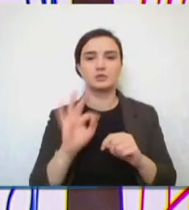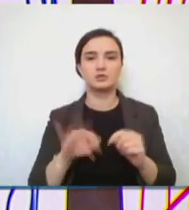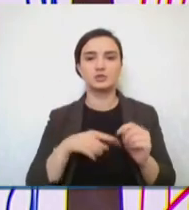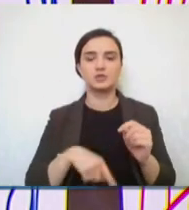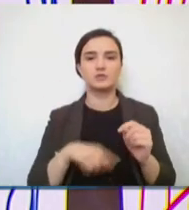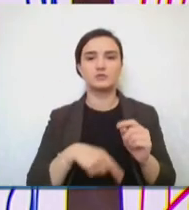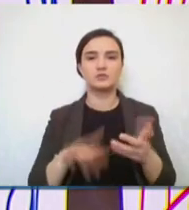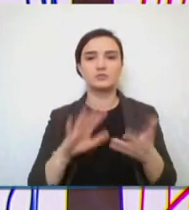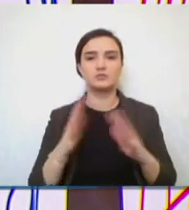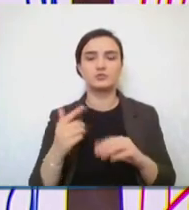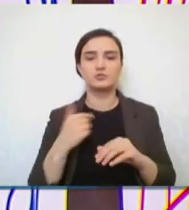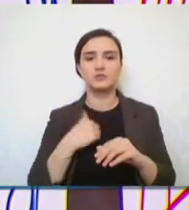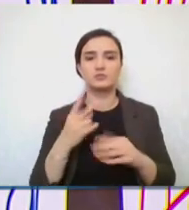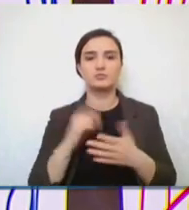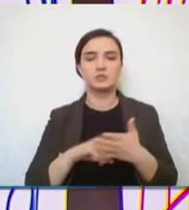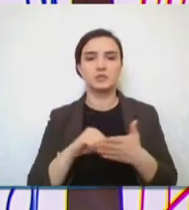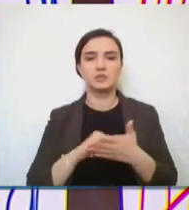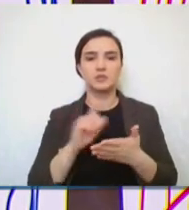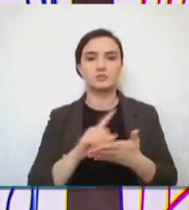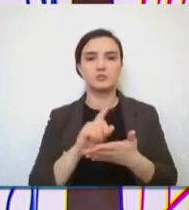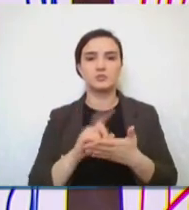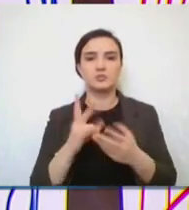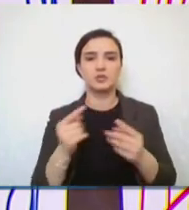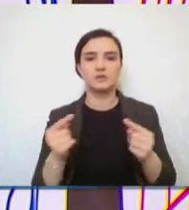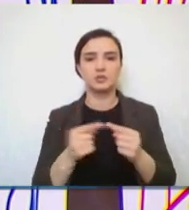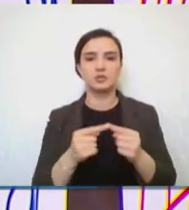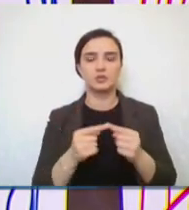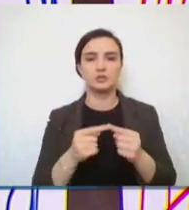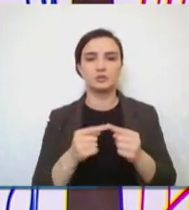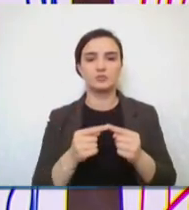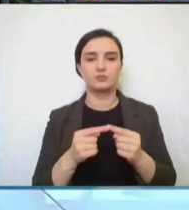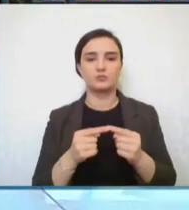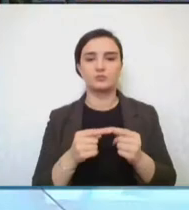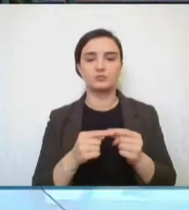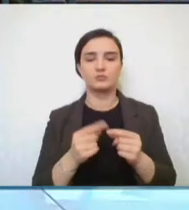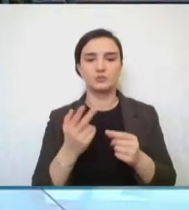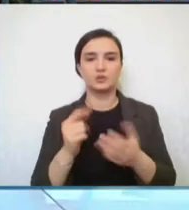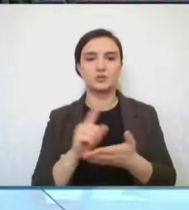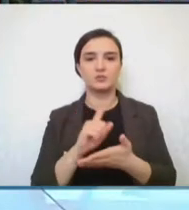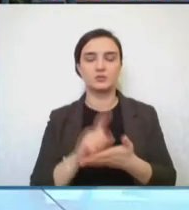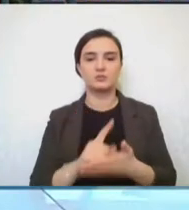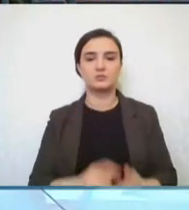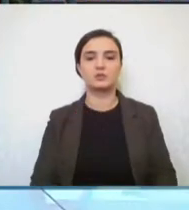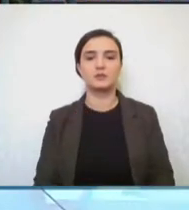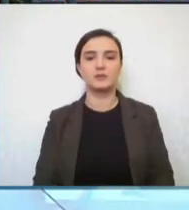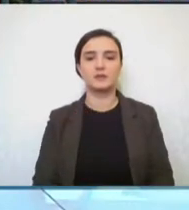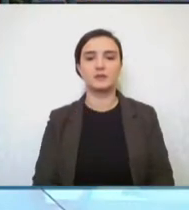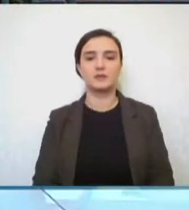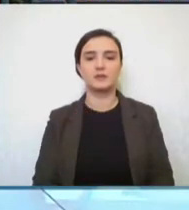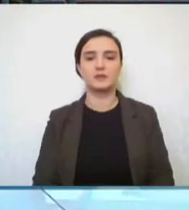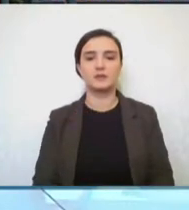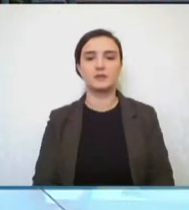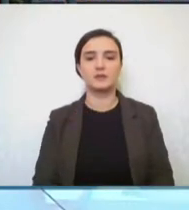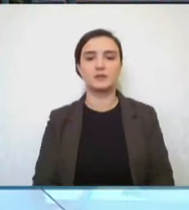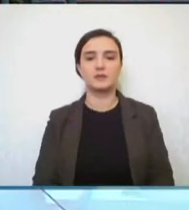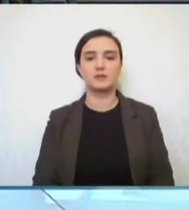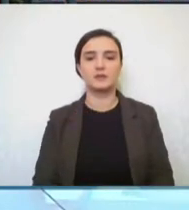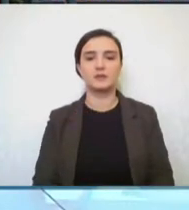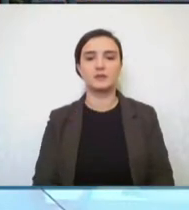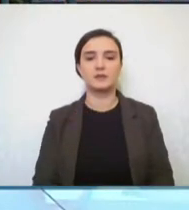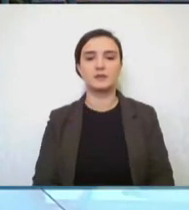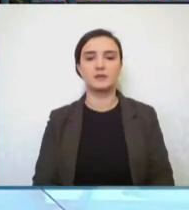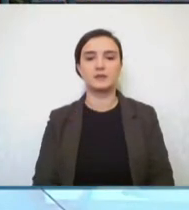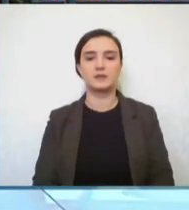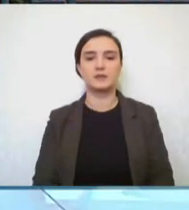და მიზეზი აუცილებლად დავადგინოთ. გავაკეთებ მაგას. დია აუცილებლად. მე ხა ხალხთან არის